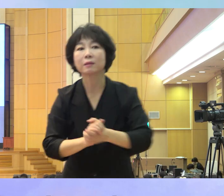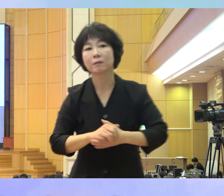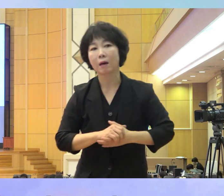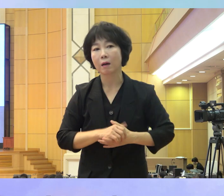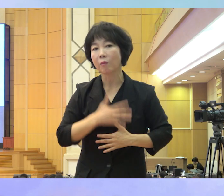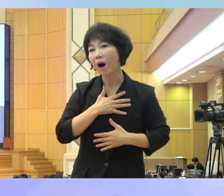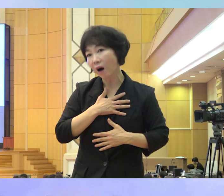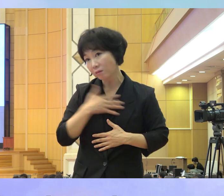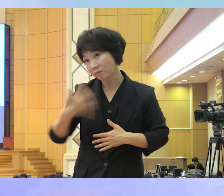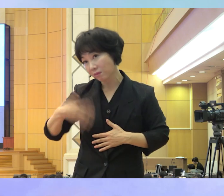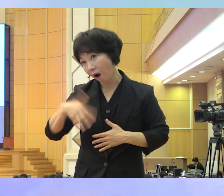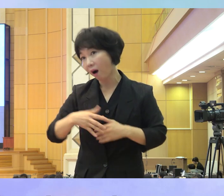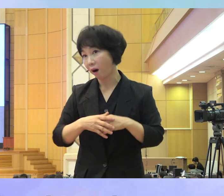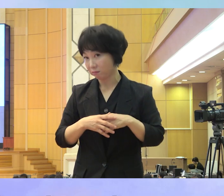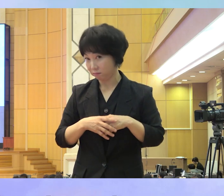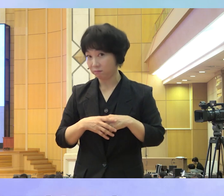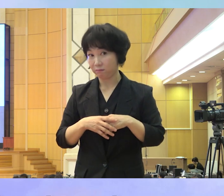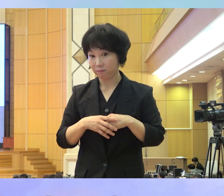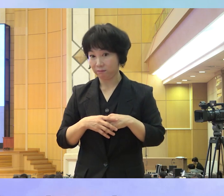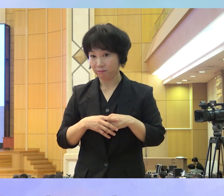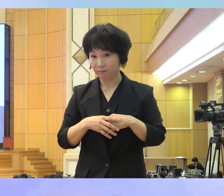마태복음 17장 22절로 가볼까요?